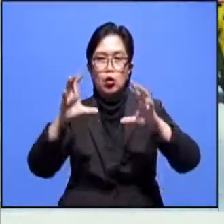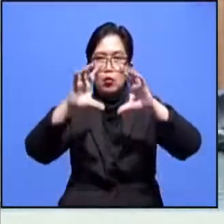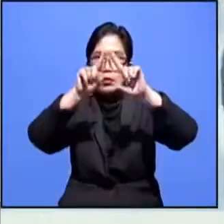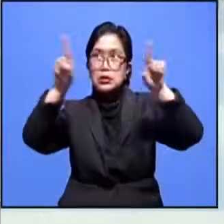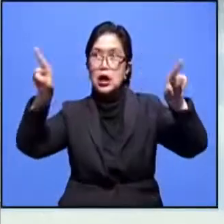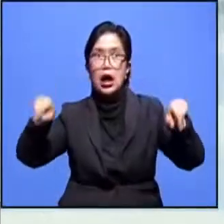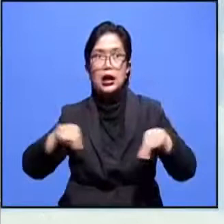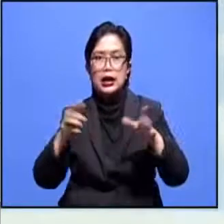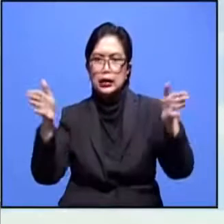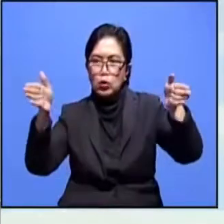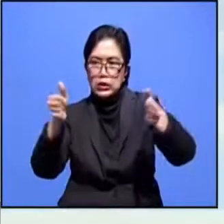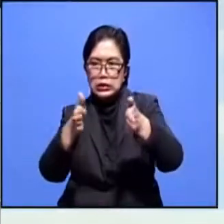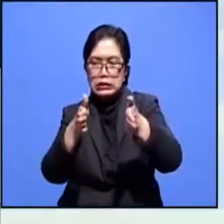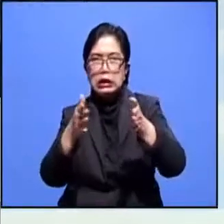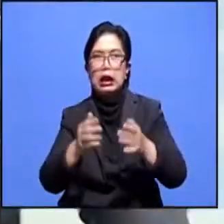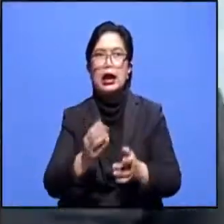tersebut.